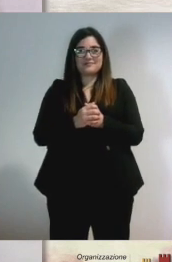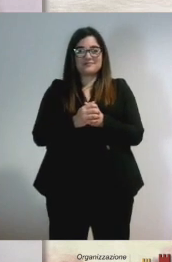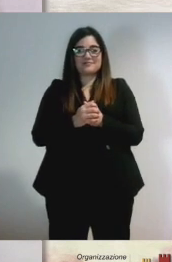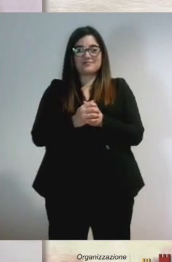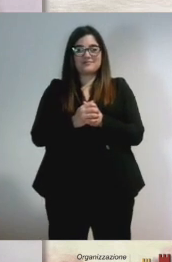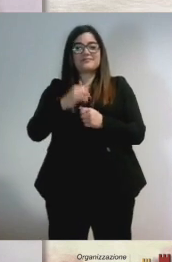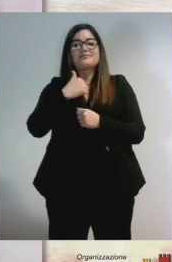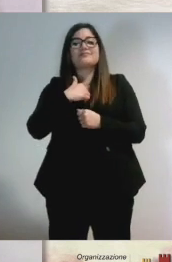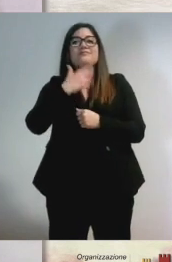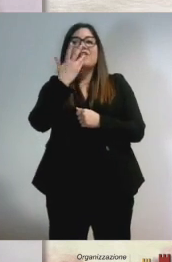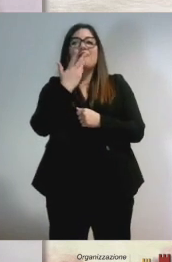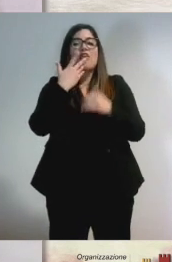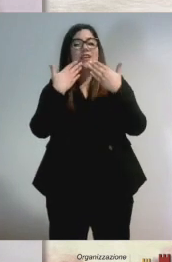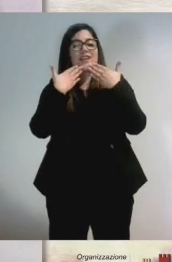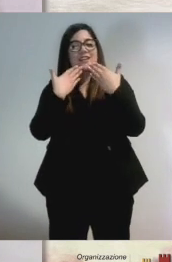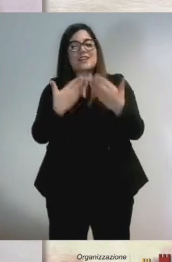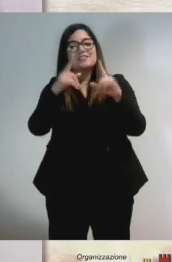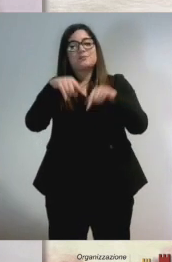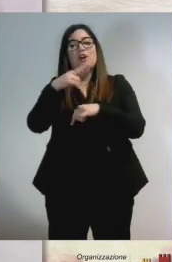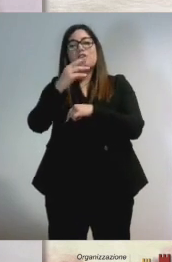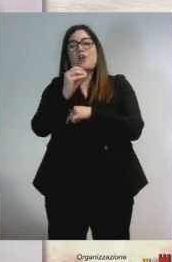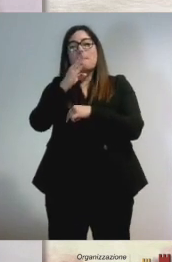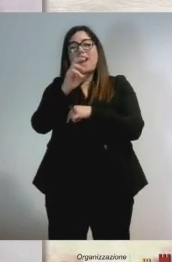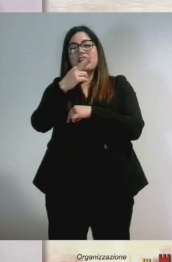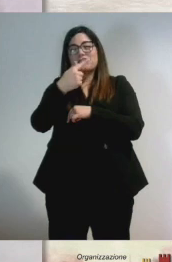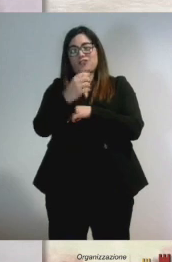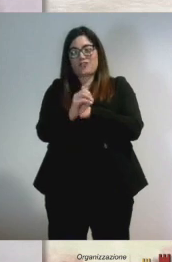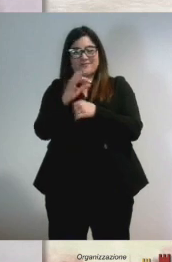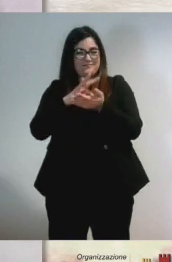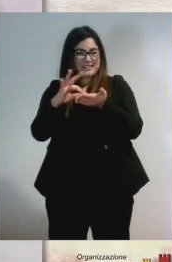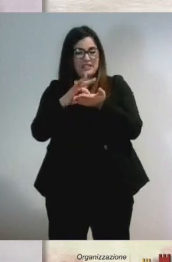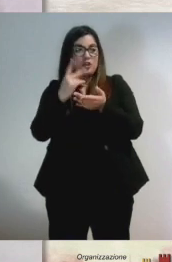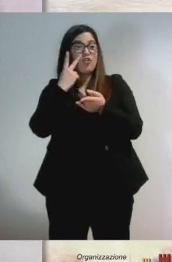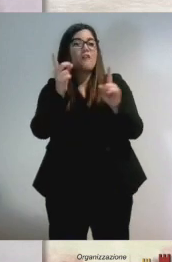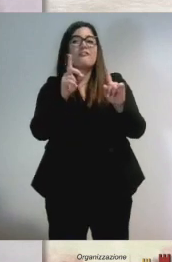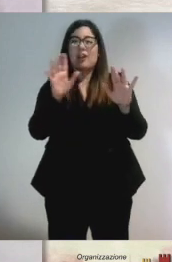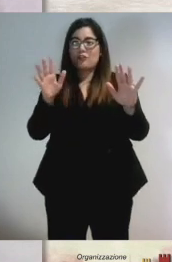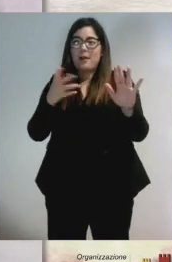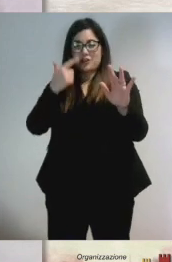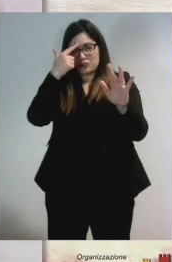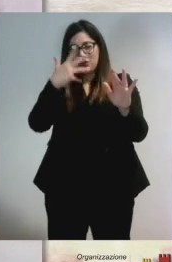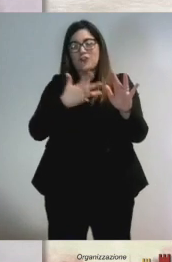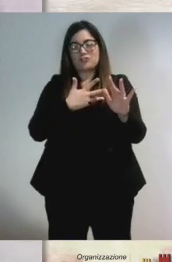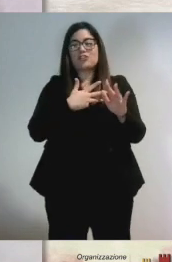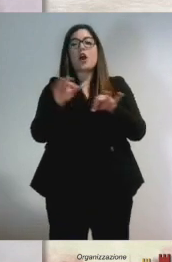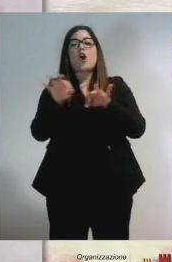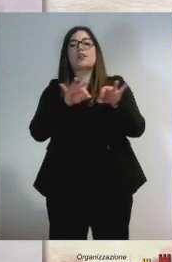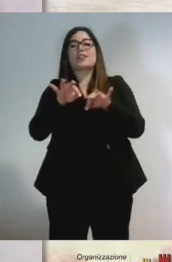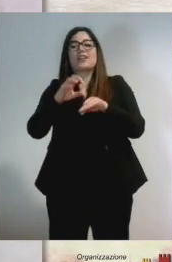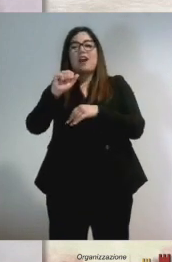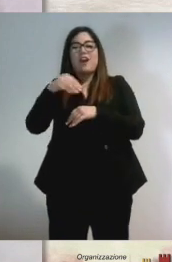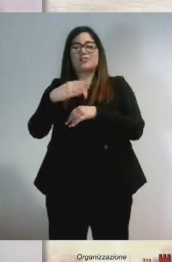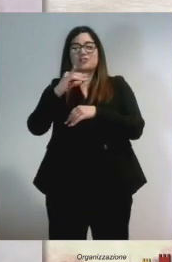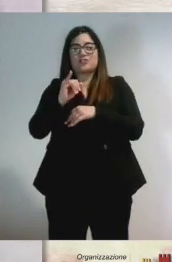voglio ringraziare anche Roberto che non vedo il segretario il coordinatore del lanci regionale dove sta sta qua